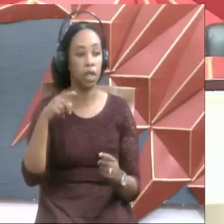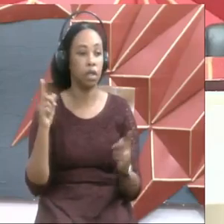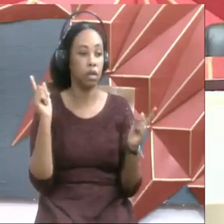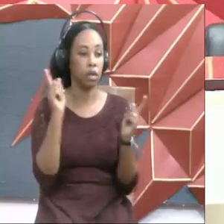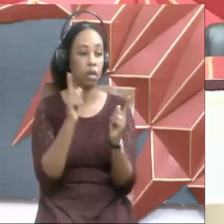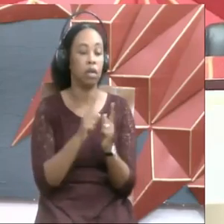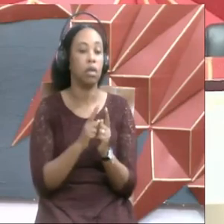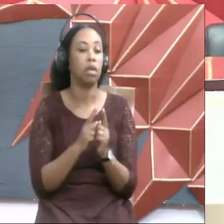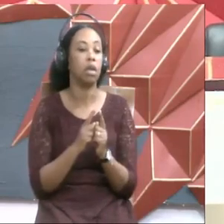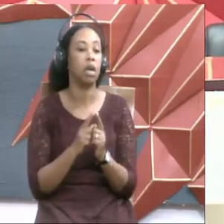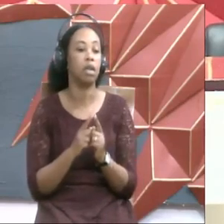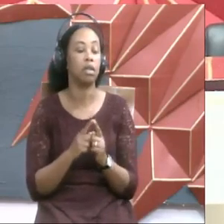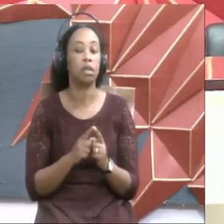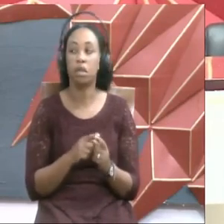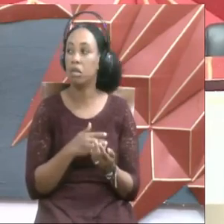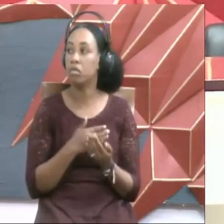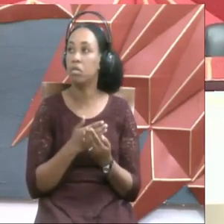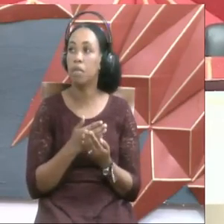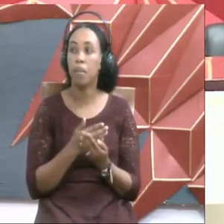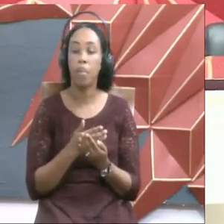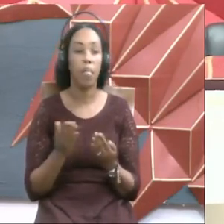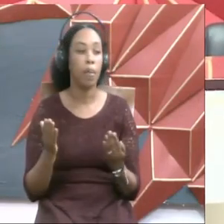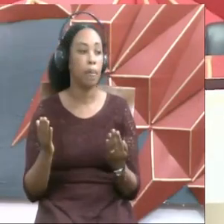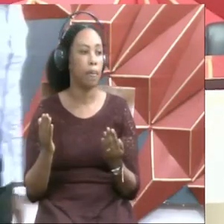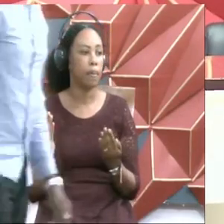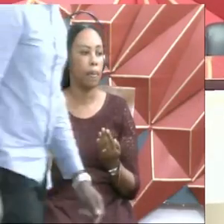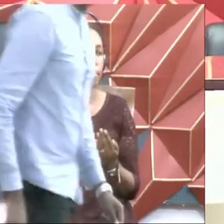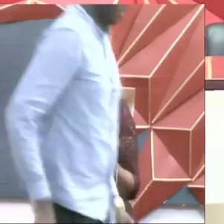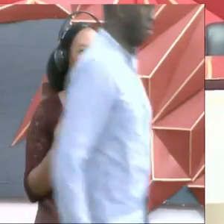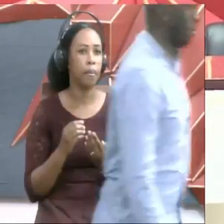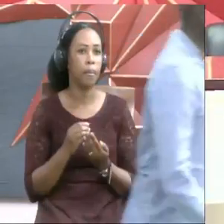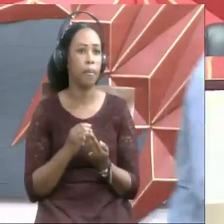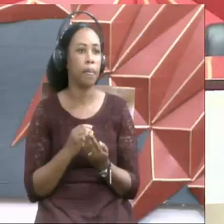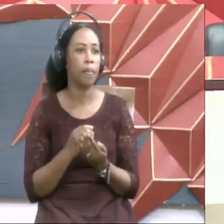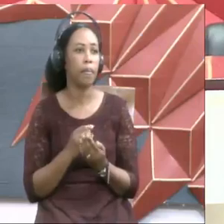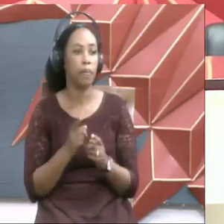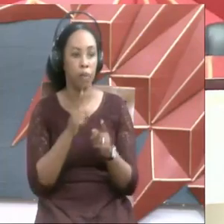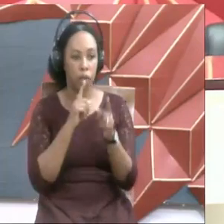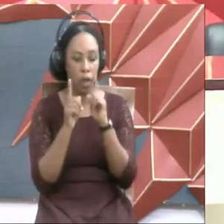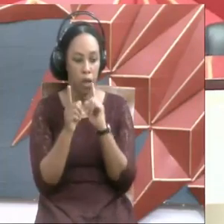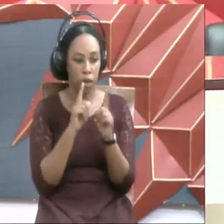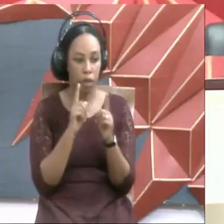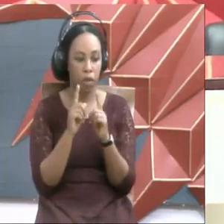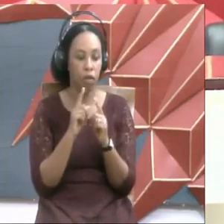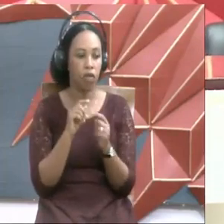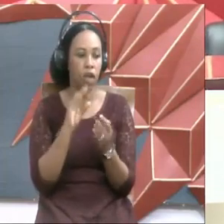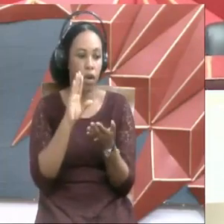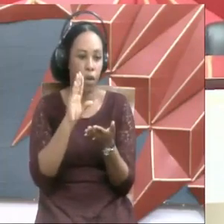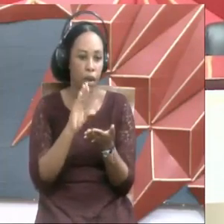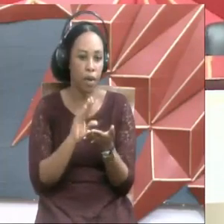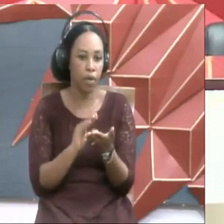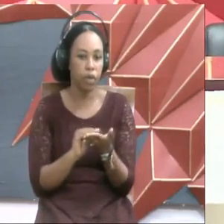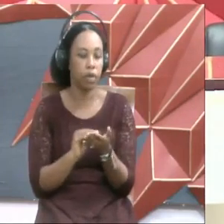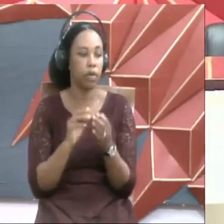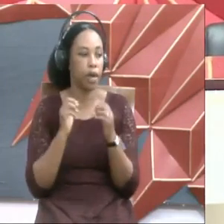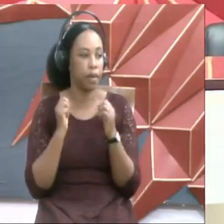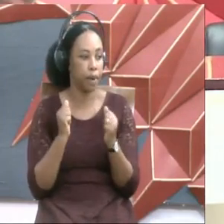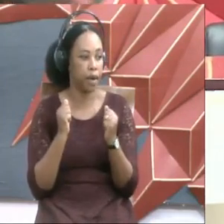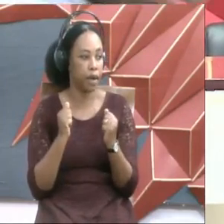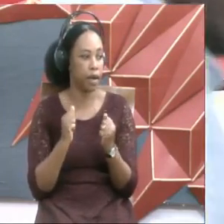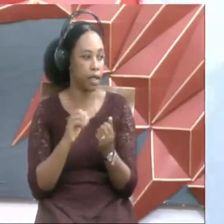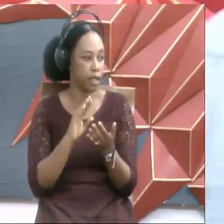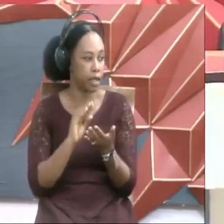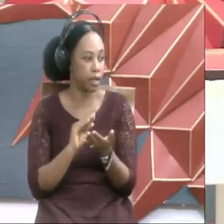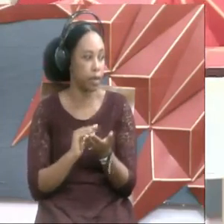mpamvu igaragara ni kwa manota avaho. Nous kuvuga ni kugabanukirwa. C'est comme cela que